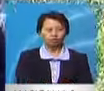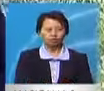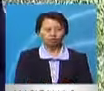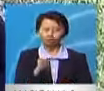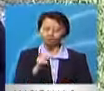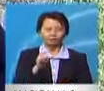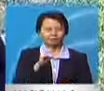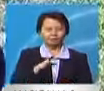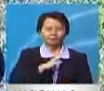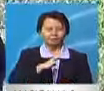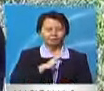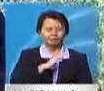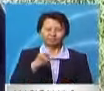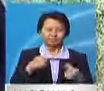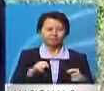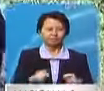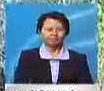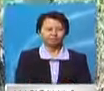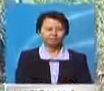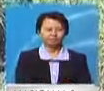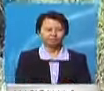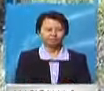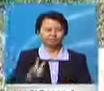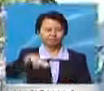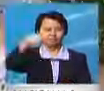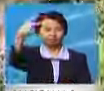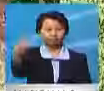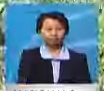Okey. Try.